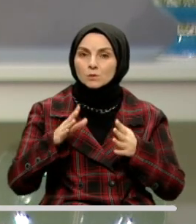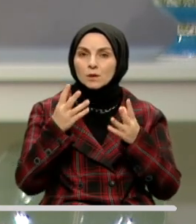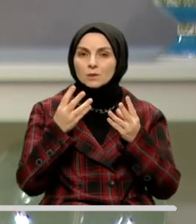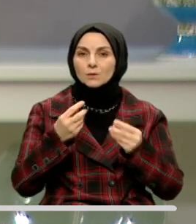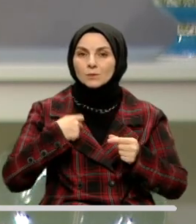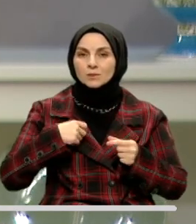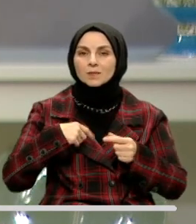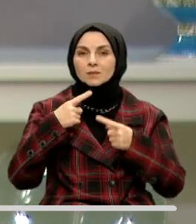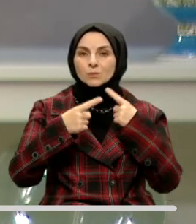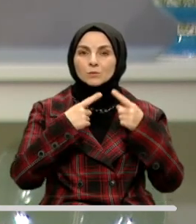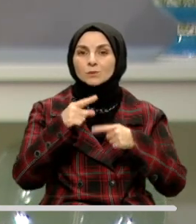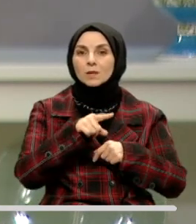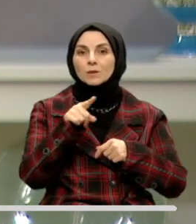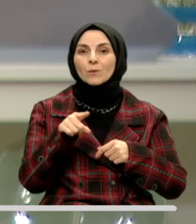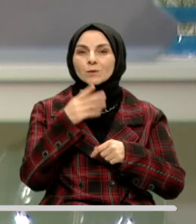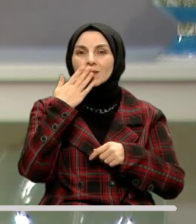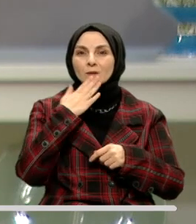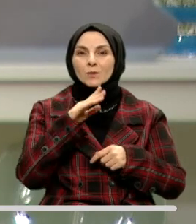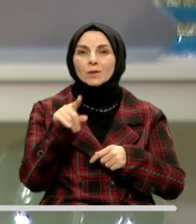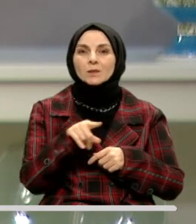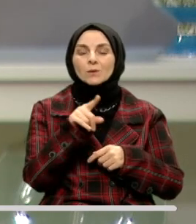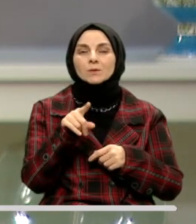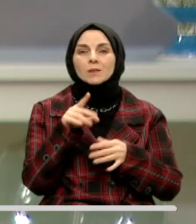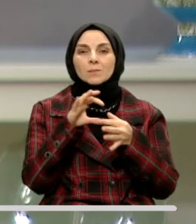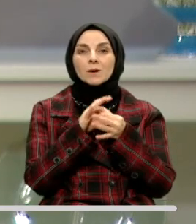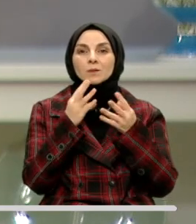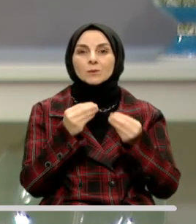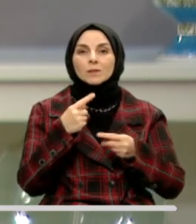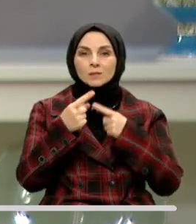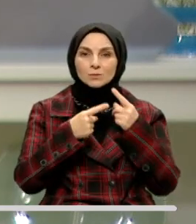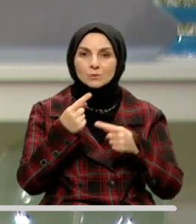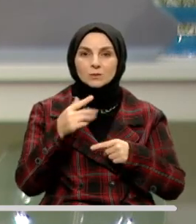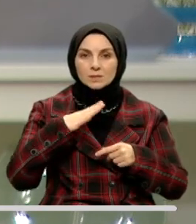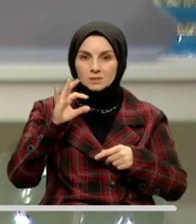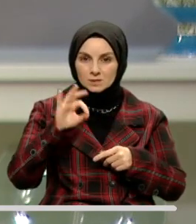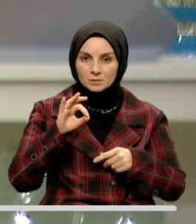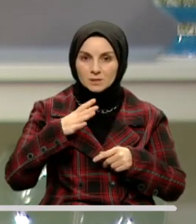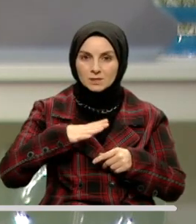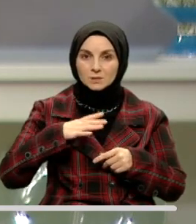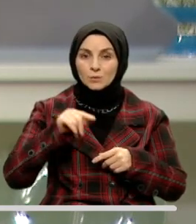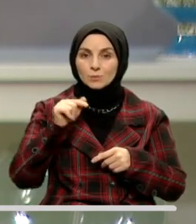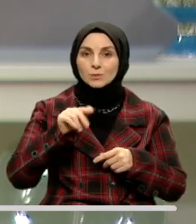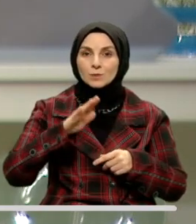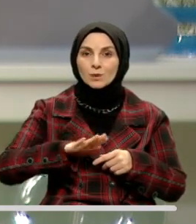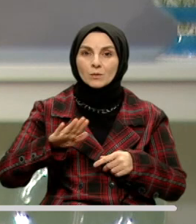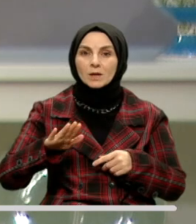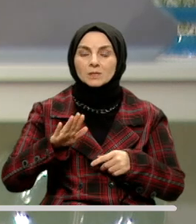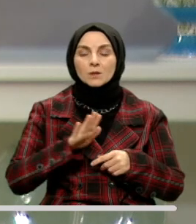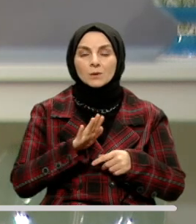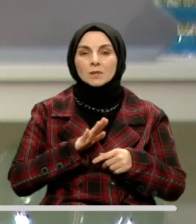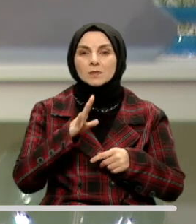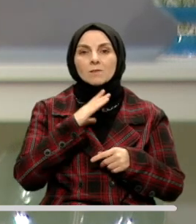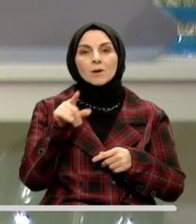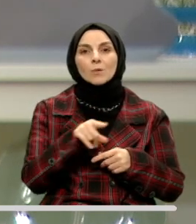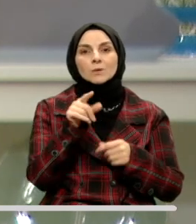özelinde konuşurken onlar yokken onlarla ilgili konuşmak gibi oldu. Şimdi istiyorum ki biraz daha, öğrencileriniz var burada, sizinle birlikte geçelim. Biraz daha